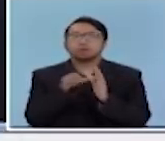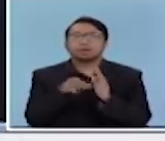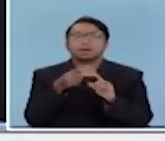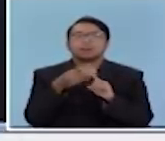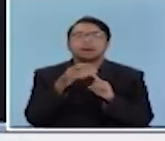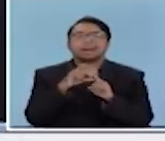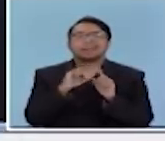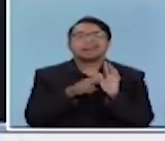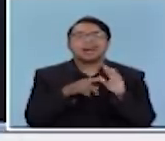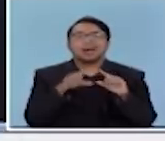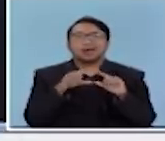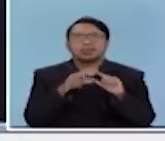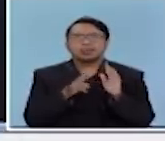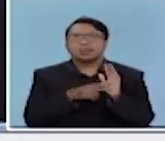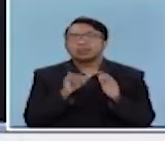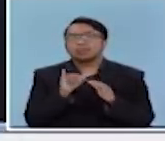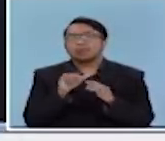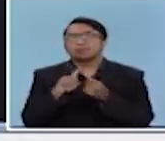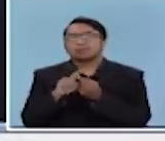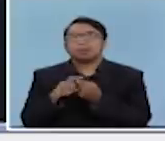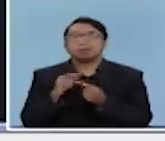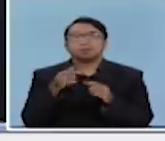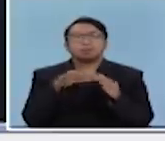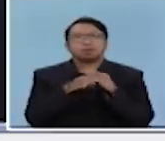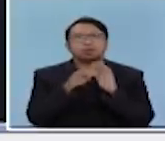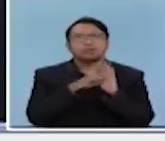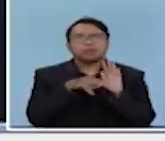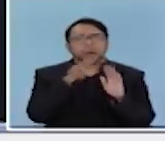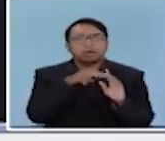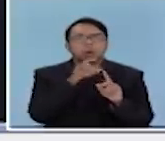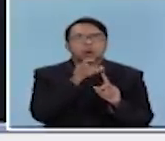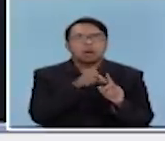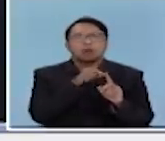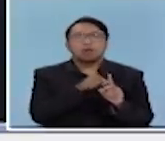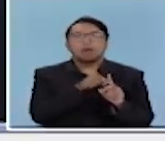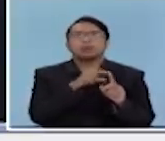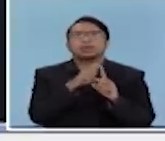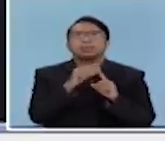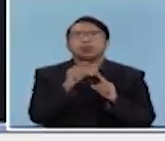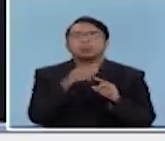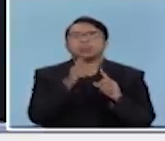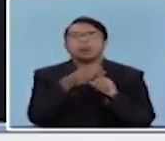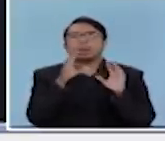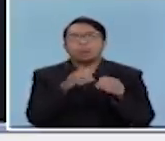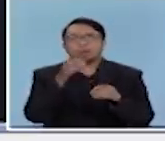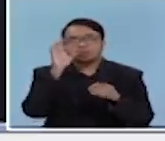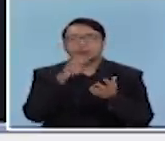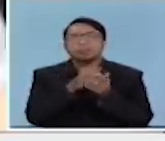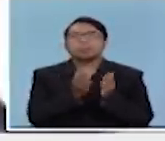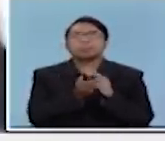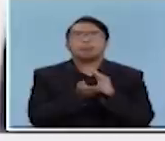YouTuber Ferdian Paleka dan teman-temannya. Sempat masuk daftar pencarian orang, Ferdian Paleka ditangkap polisi di Pelabuhan Merak.